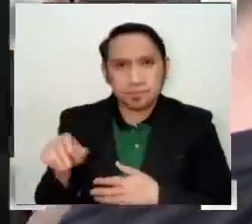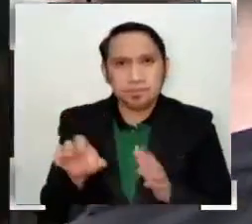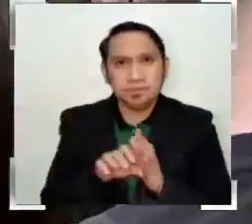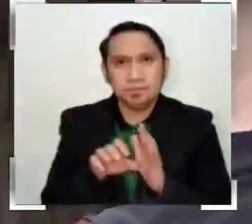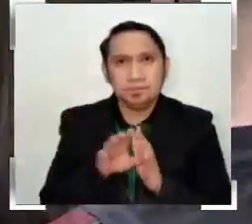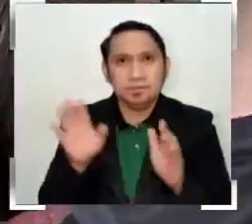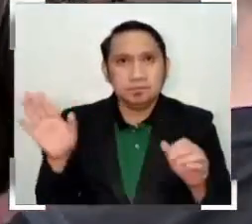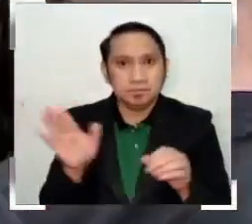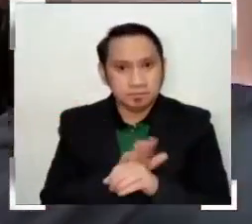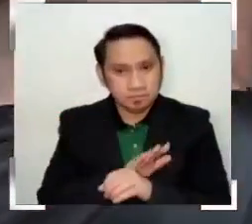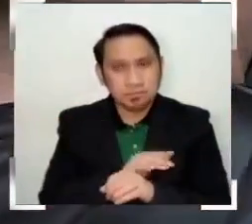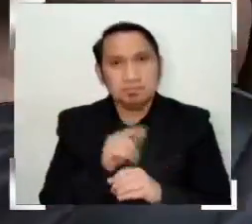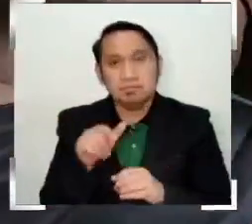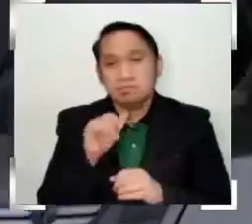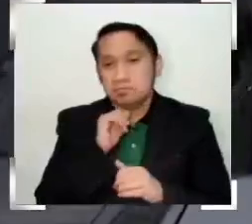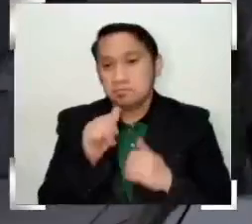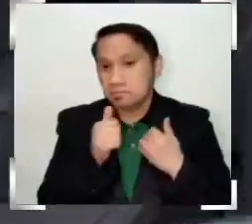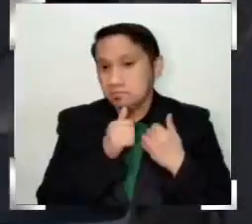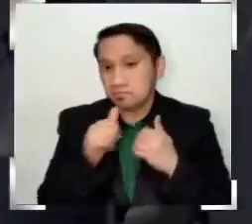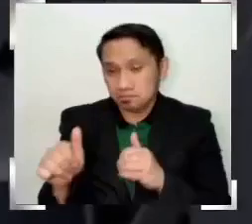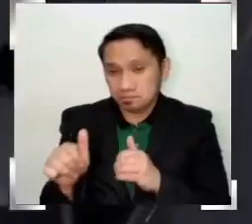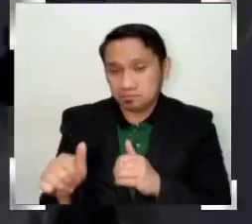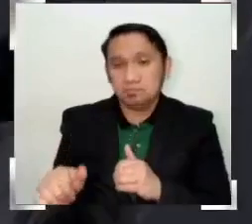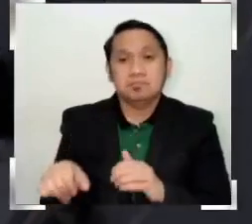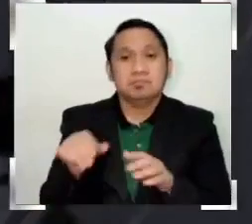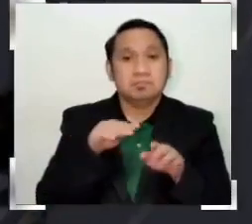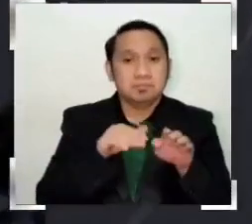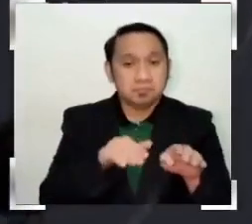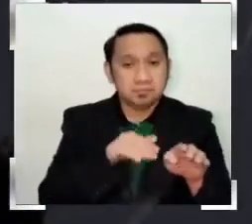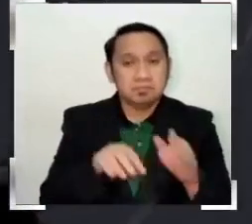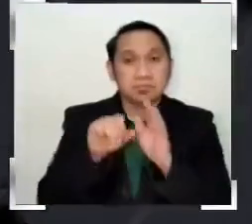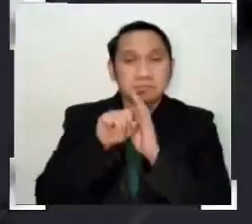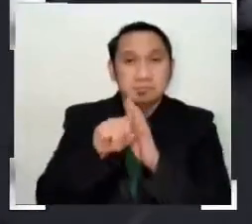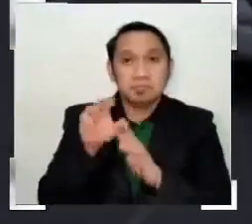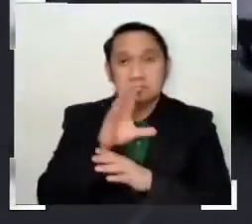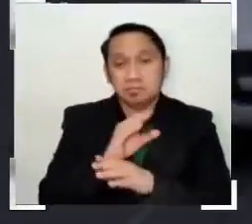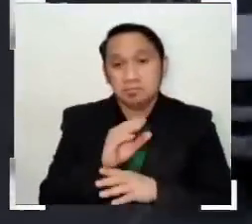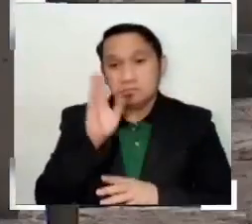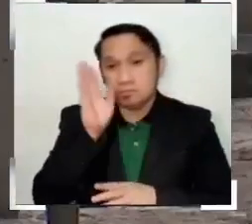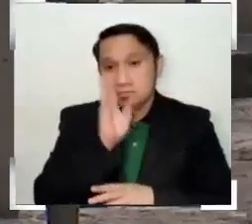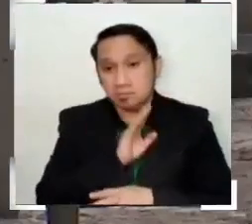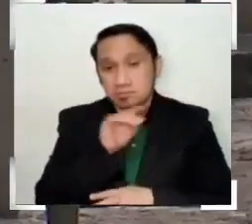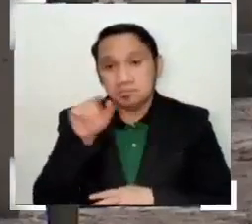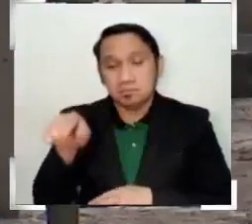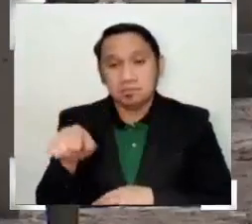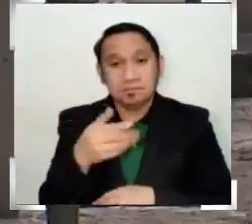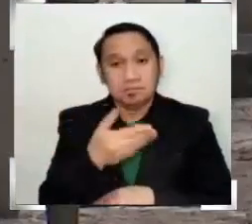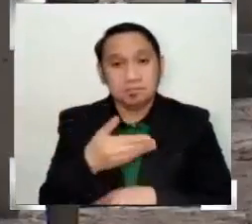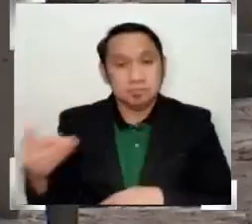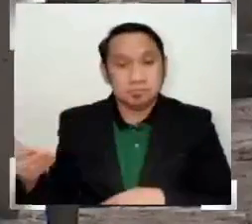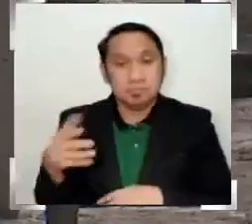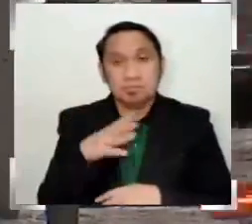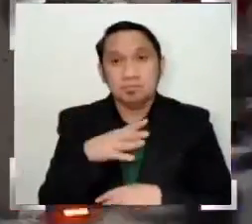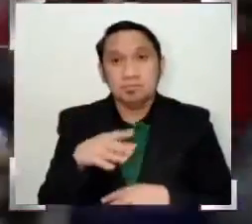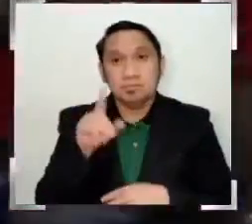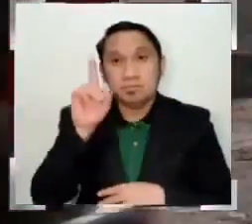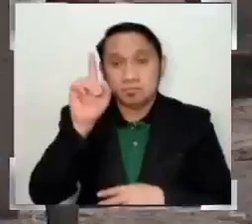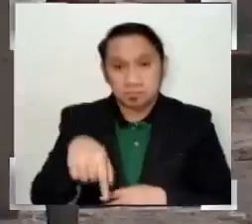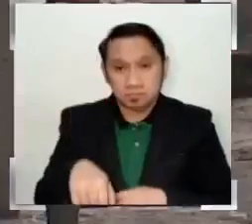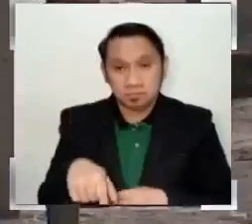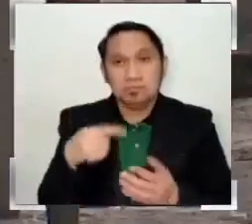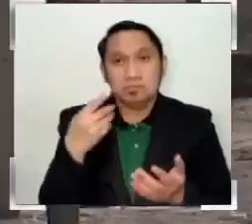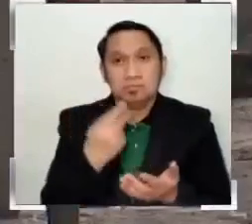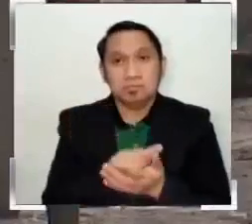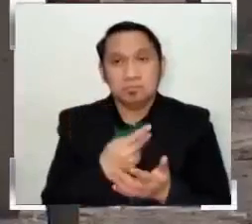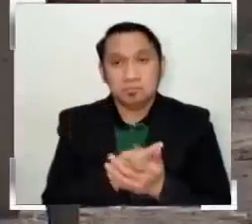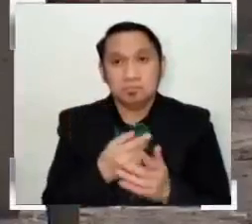hindi pagsunod sa traffic signs, at mga depekto sa accessories ng sasakyan magiging 1,000 pesos na mula sa